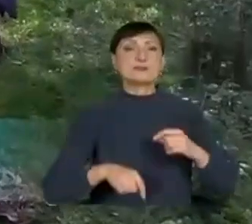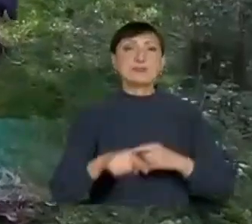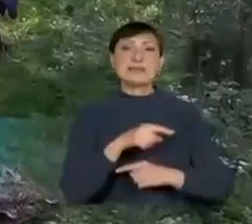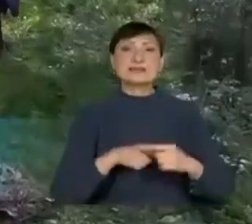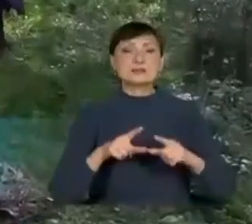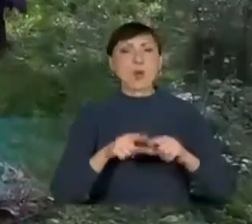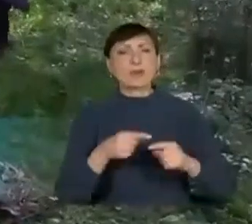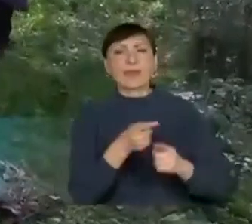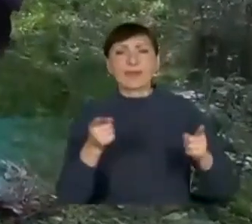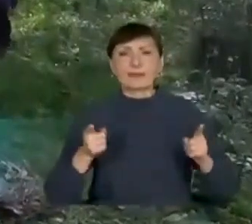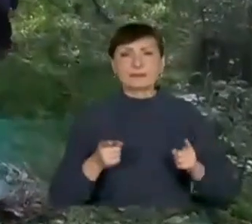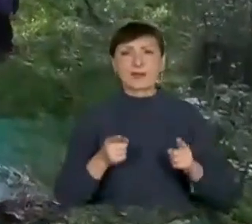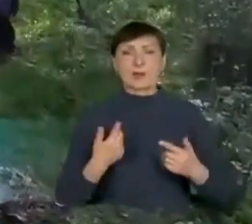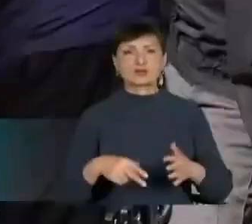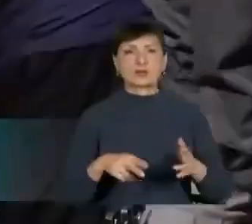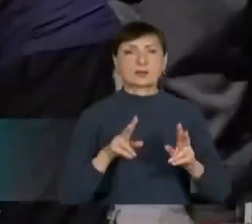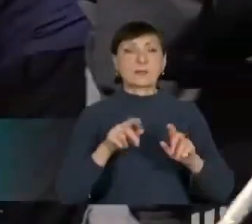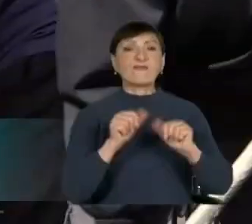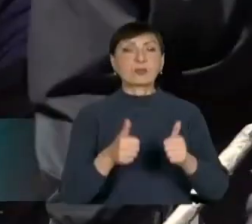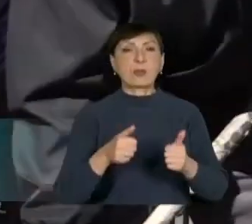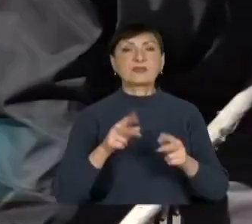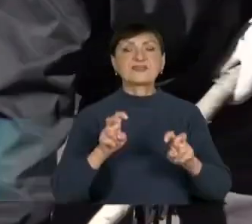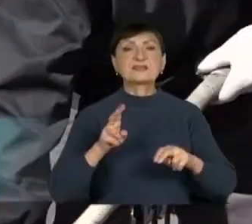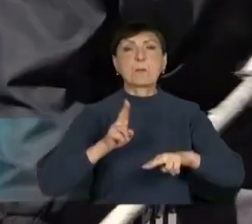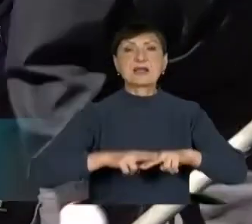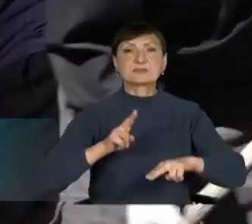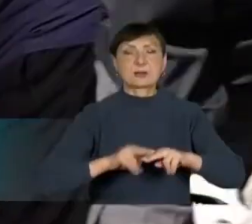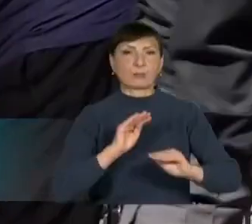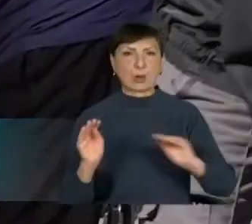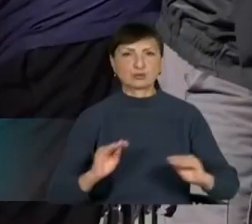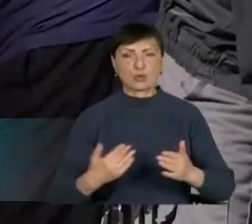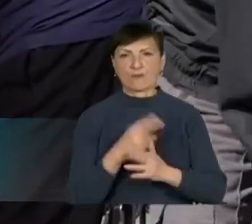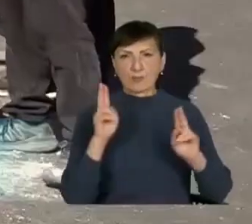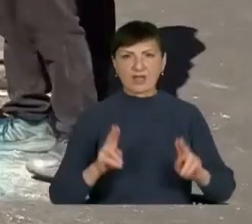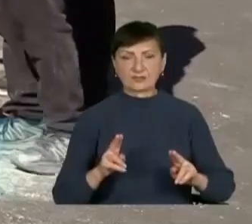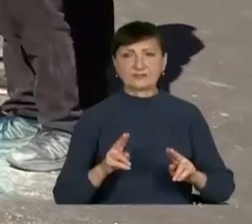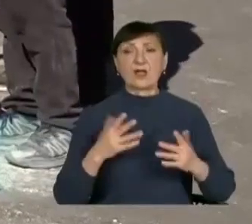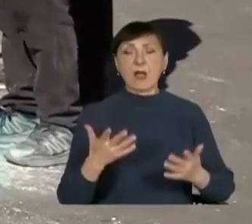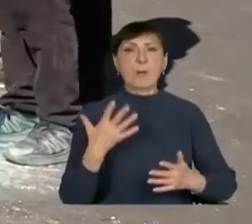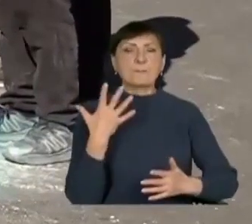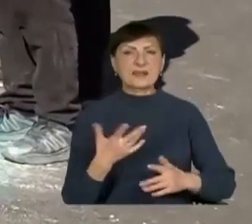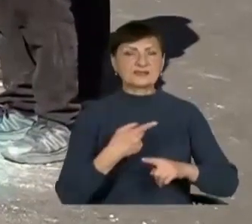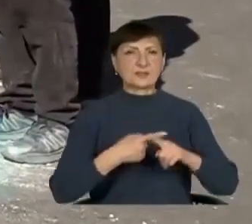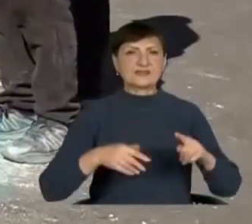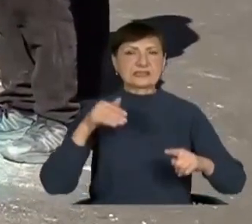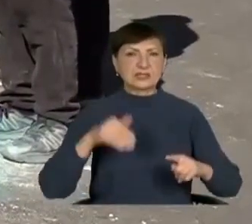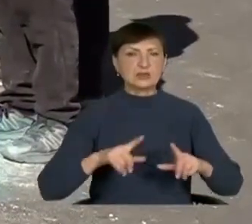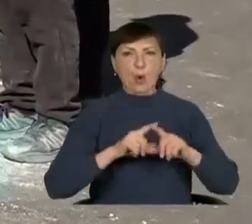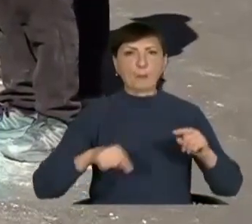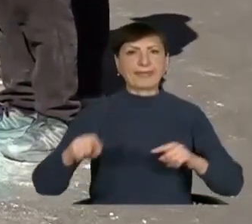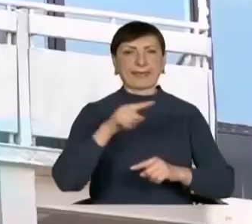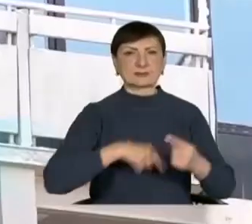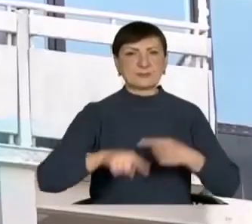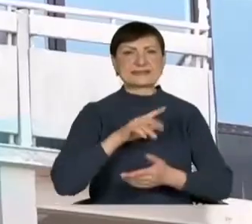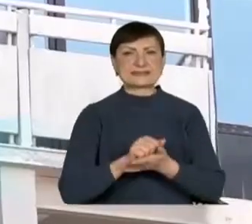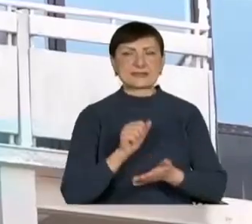бизнес-субъекты, которые оформили паспорта благоустройства по новым правилам. Так, паспортизации подлежат 5500 объектов